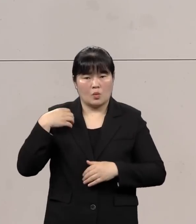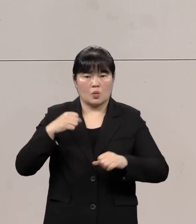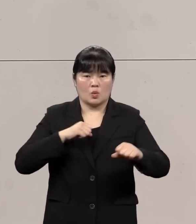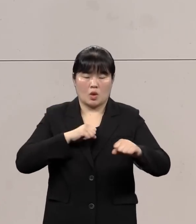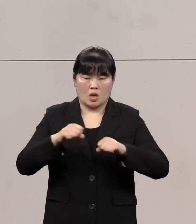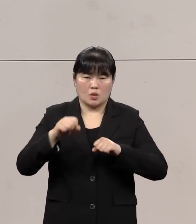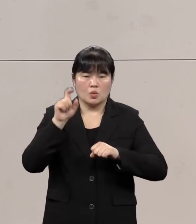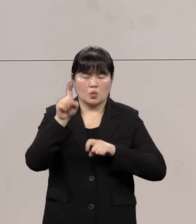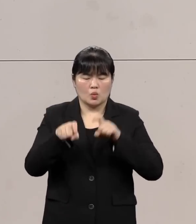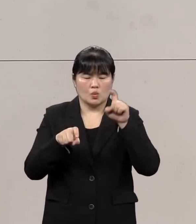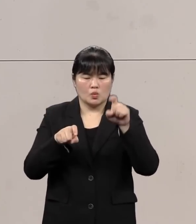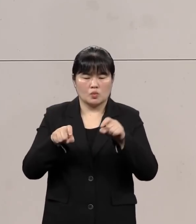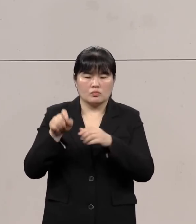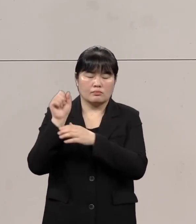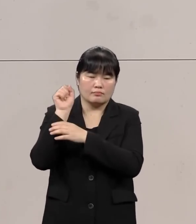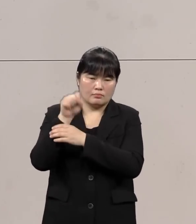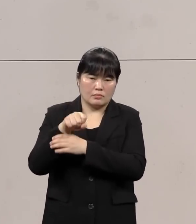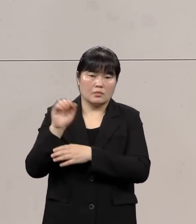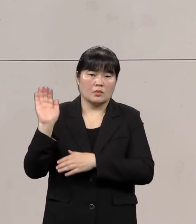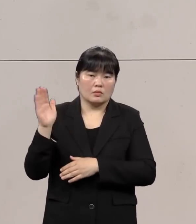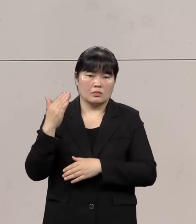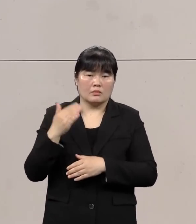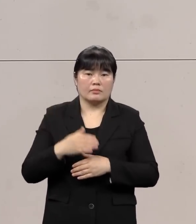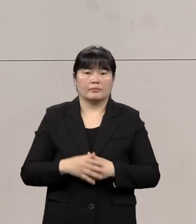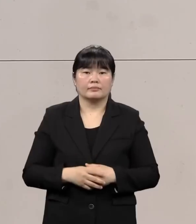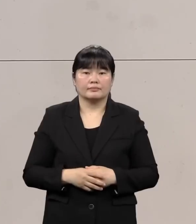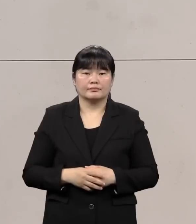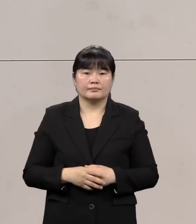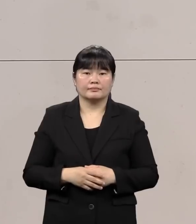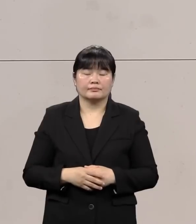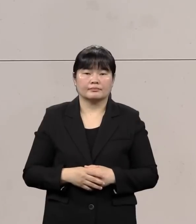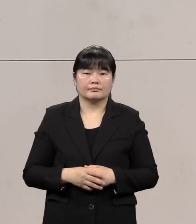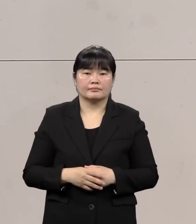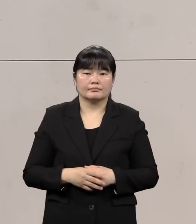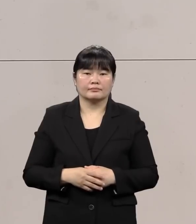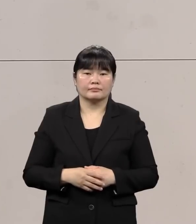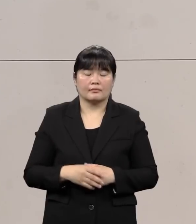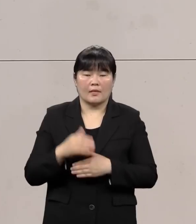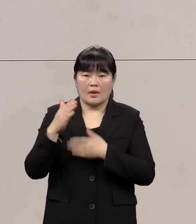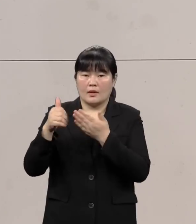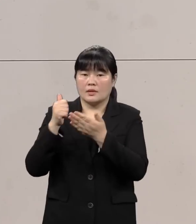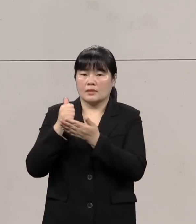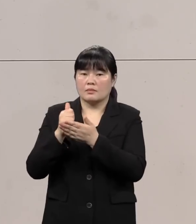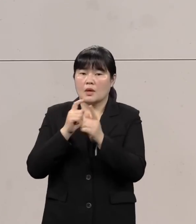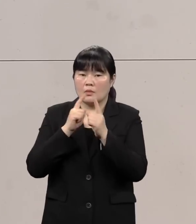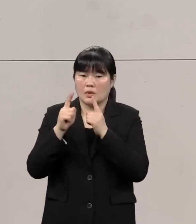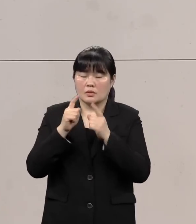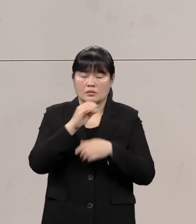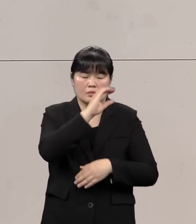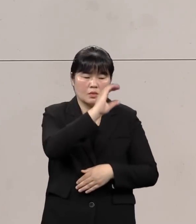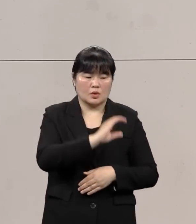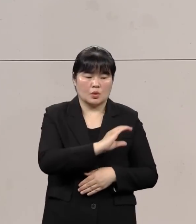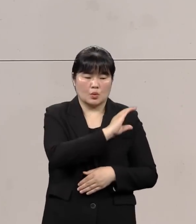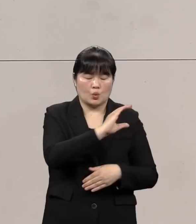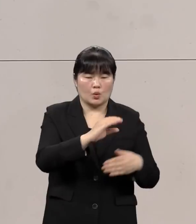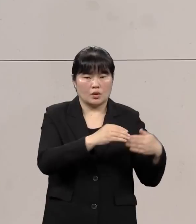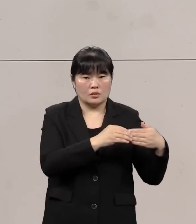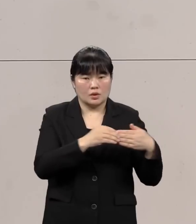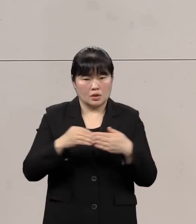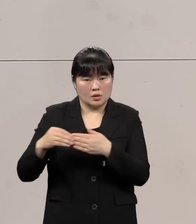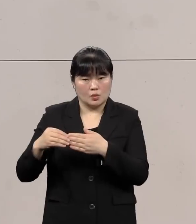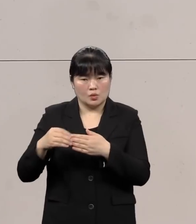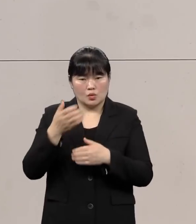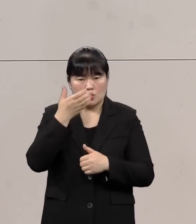행동으로 열매 맺어야 합니다 말씀께서 교회 활동 전체를 이끄시고